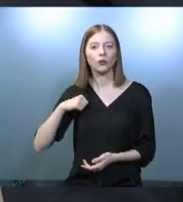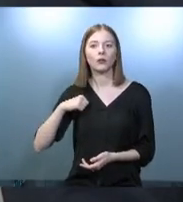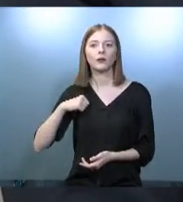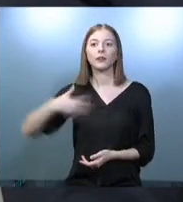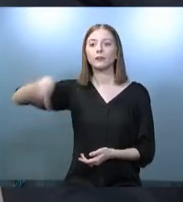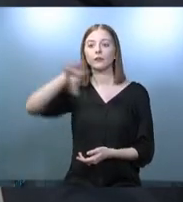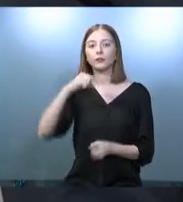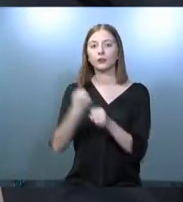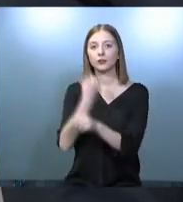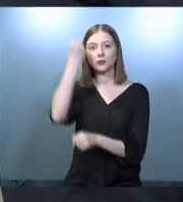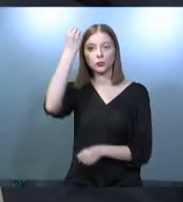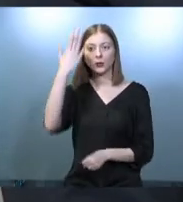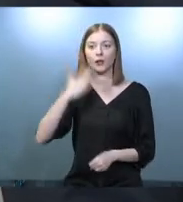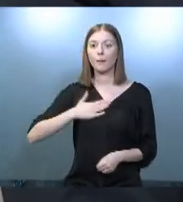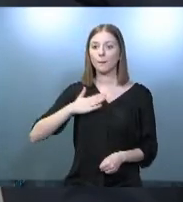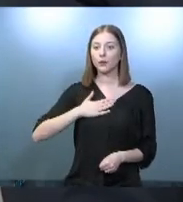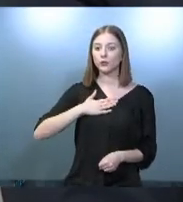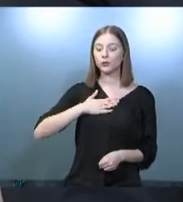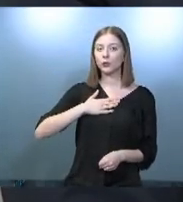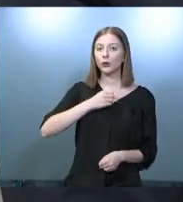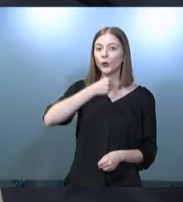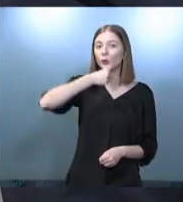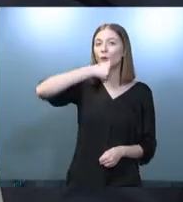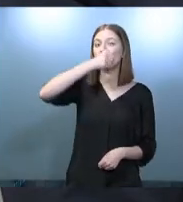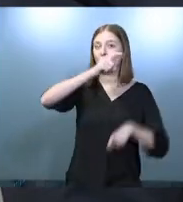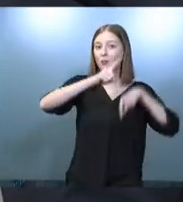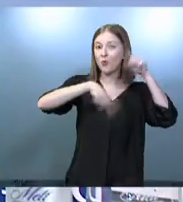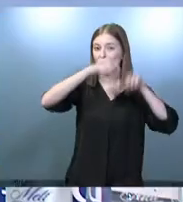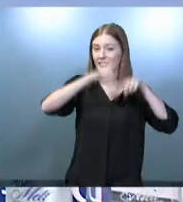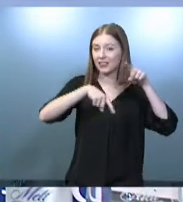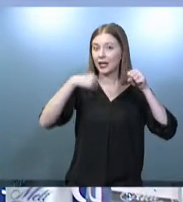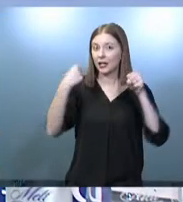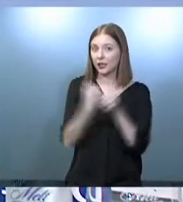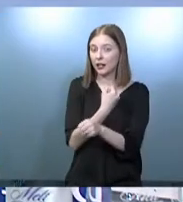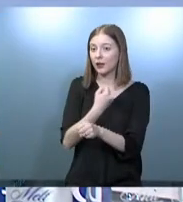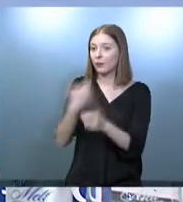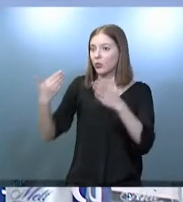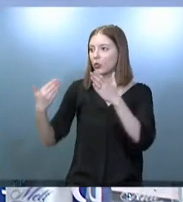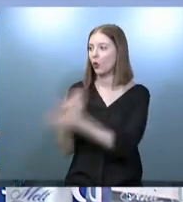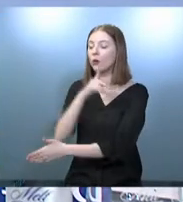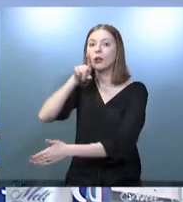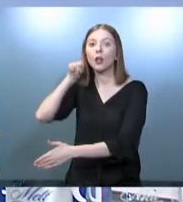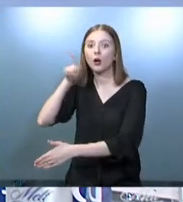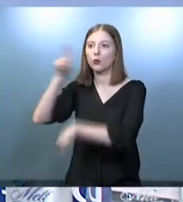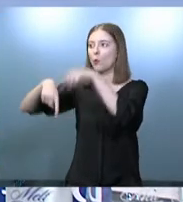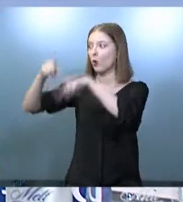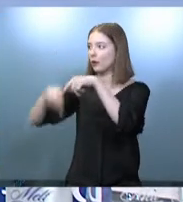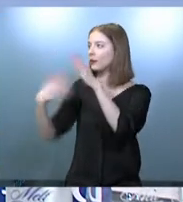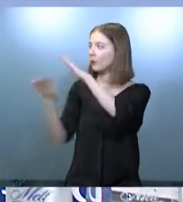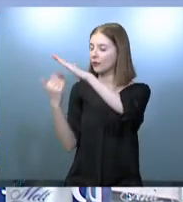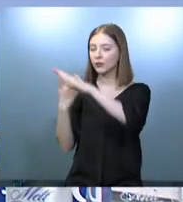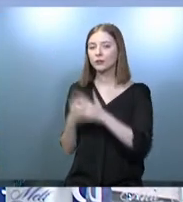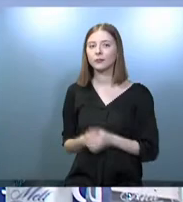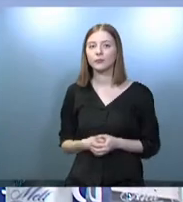visi suprasti, kad mes, senieji politikai, turime užleisti vietą naujiesiams. Tai buvo Virginija Baltraitienė, visuomenės rinkimų komitetas, komanda